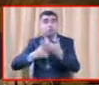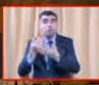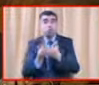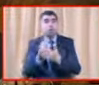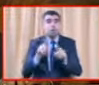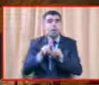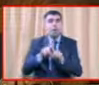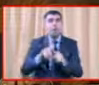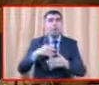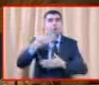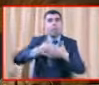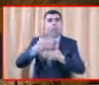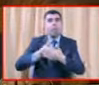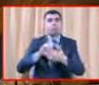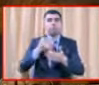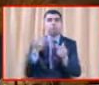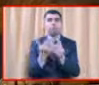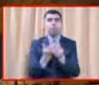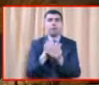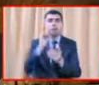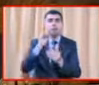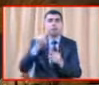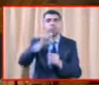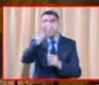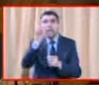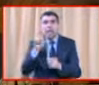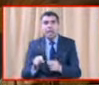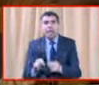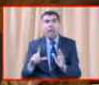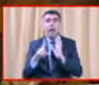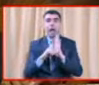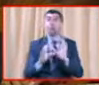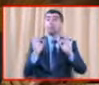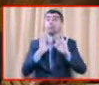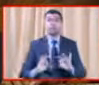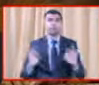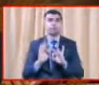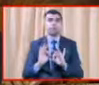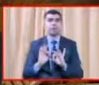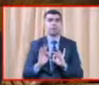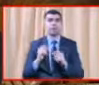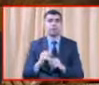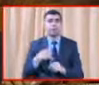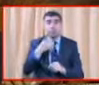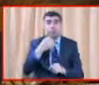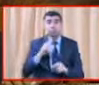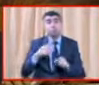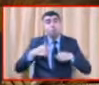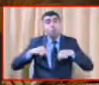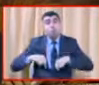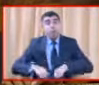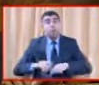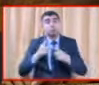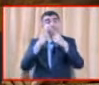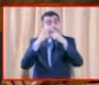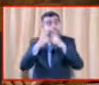لتسوية وضعية الأجانب المقيمين بصفة غير قانونية بالمغرب. سيد الوزير، ما هو تقييمكم لهذه